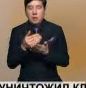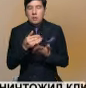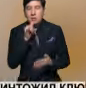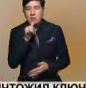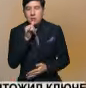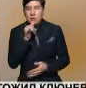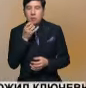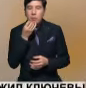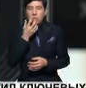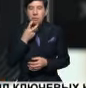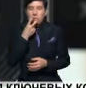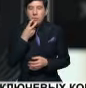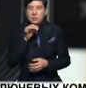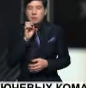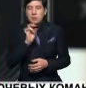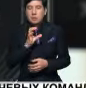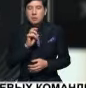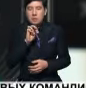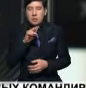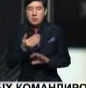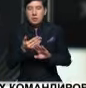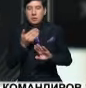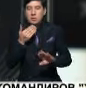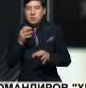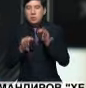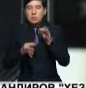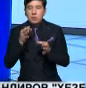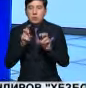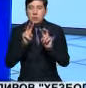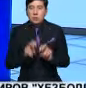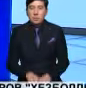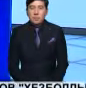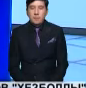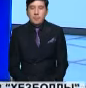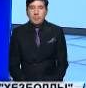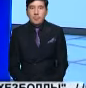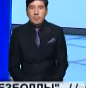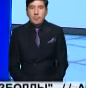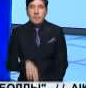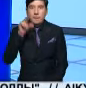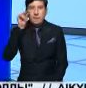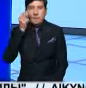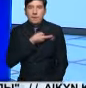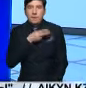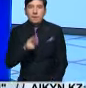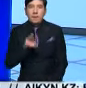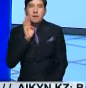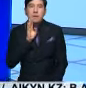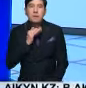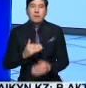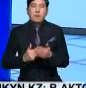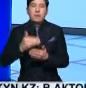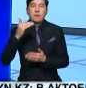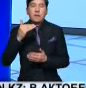ароматизаторов и жидкостей для них проводится досудебное расследование. Число погибших при наводнении в Испании выросло